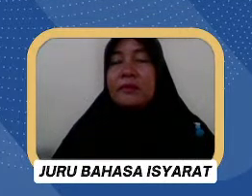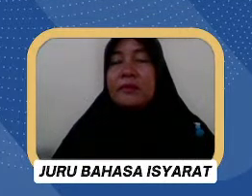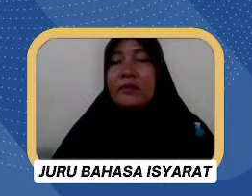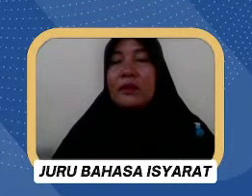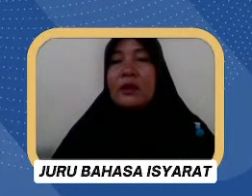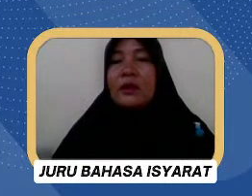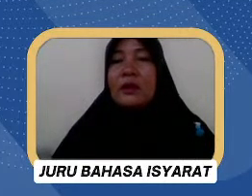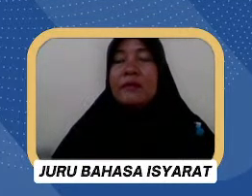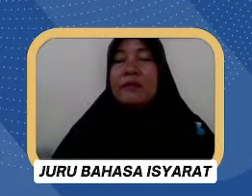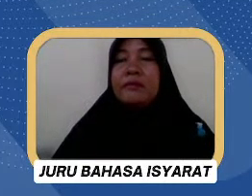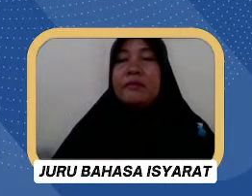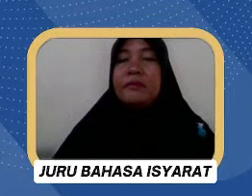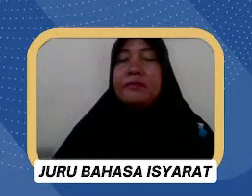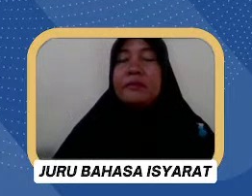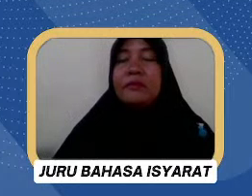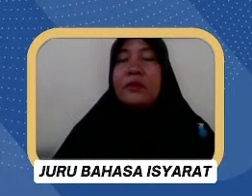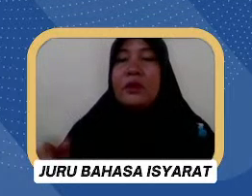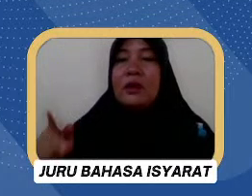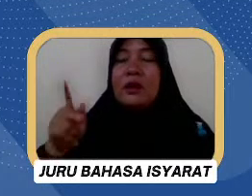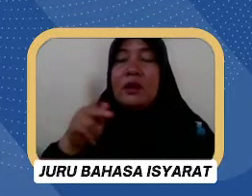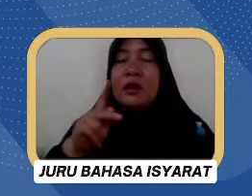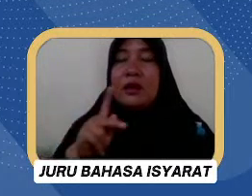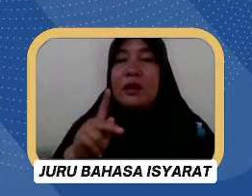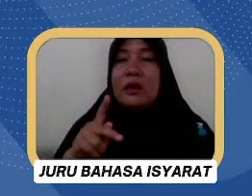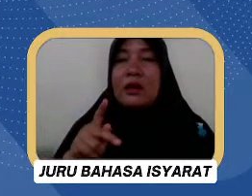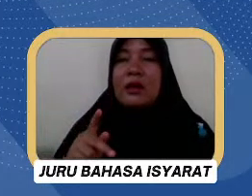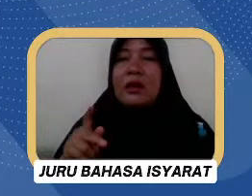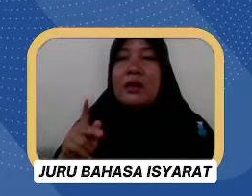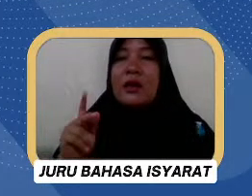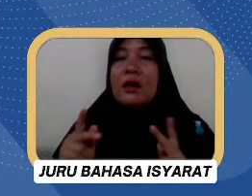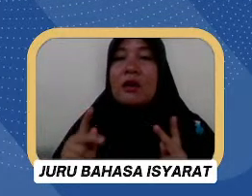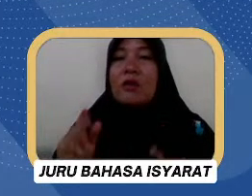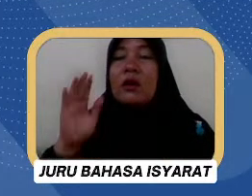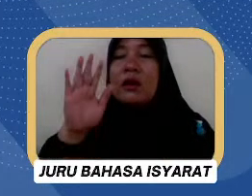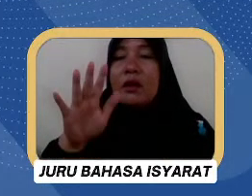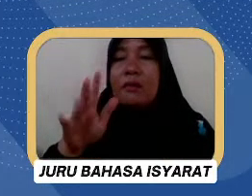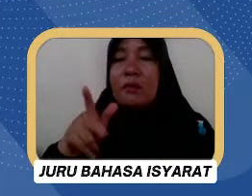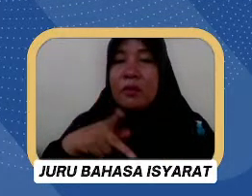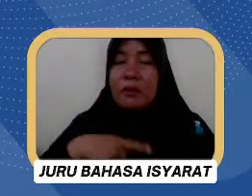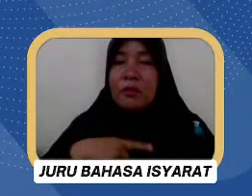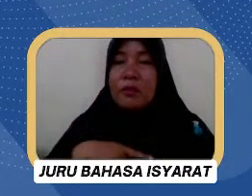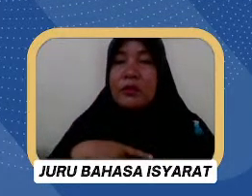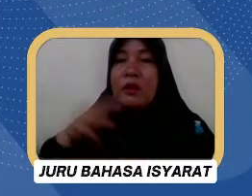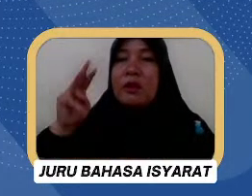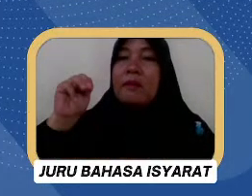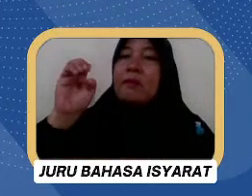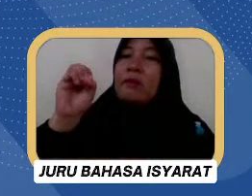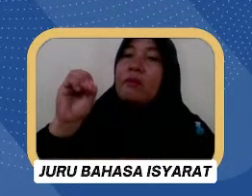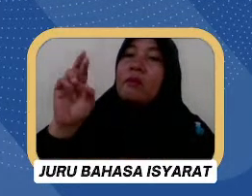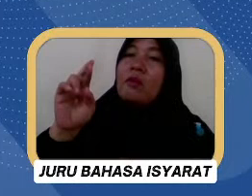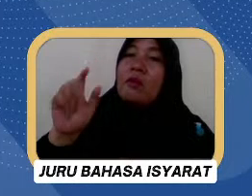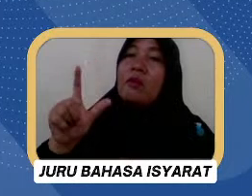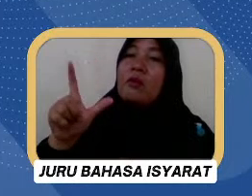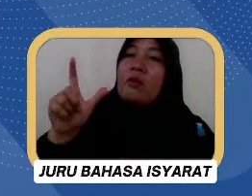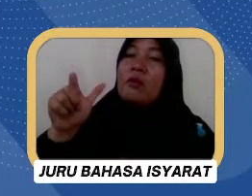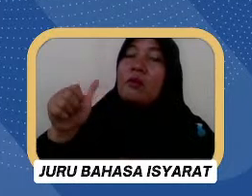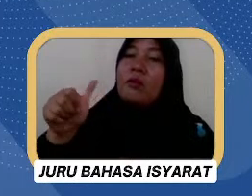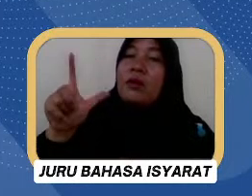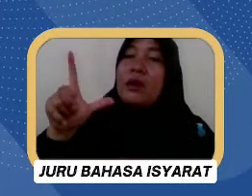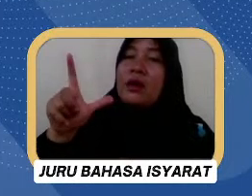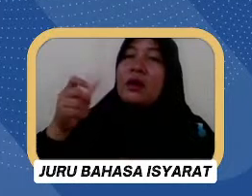bermakna bagi orang banyak, tentunya landasan kita adalah dari mental moralitas